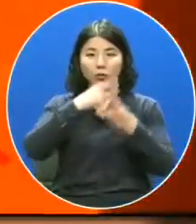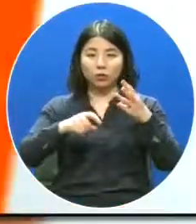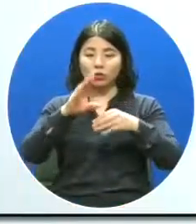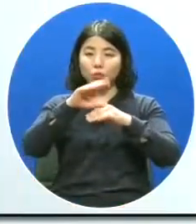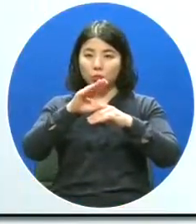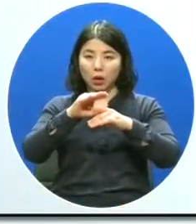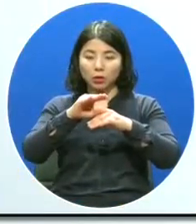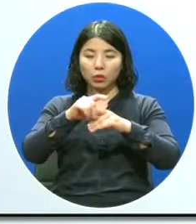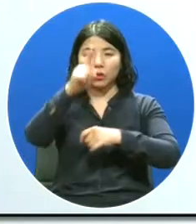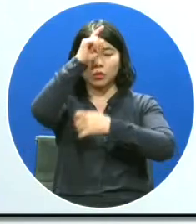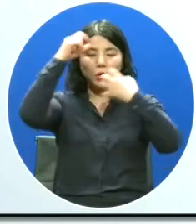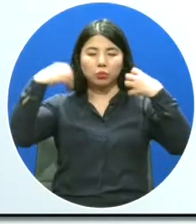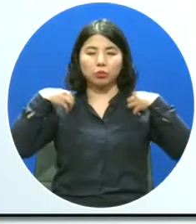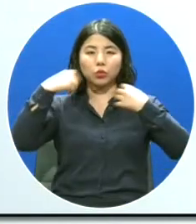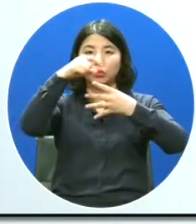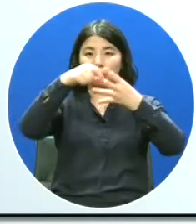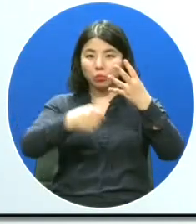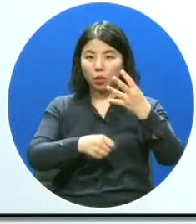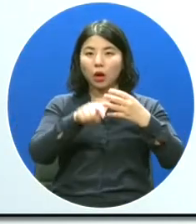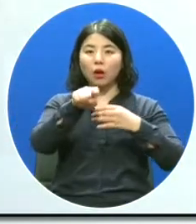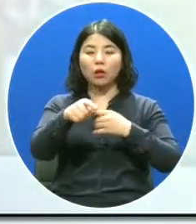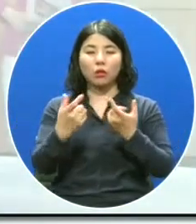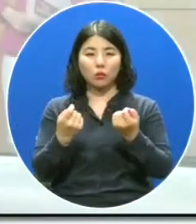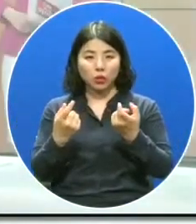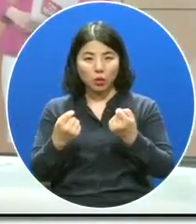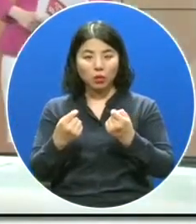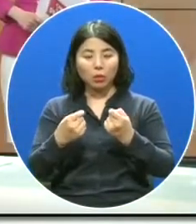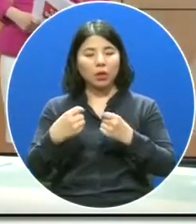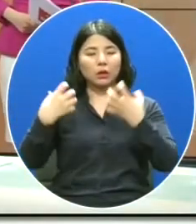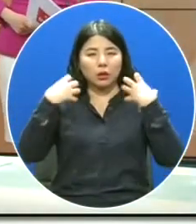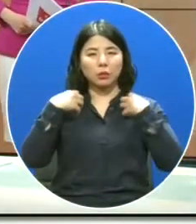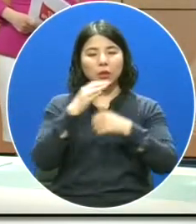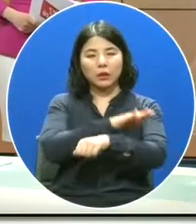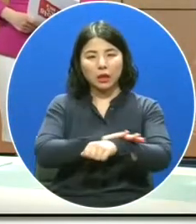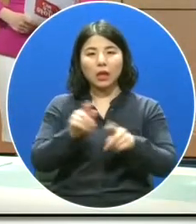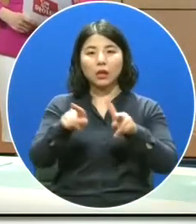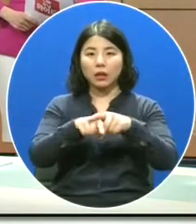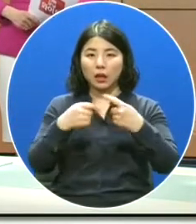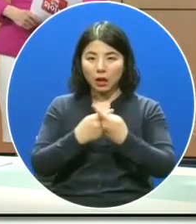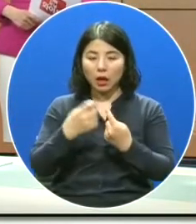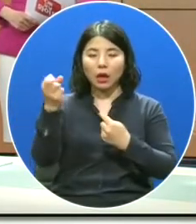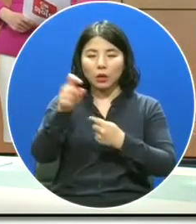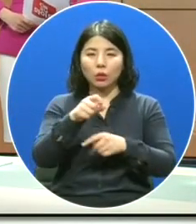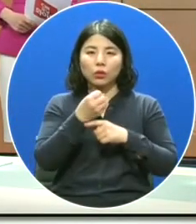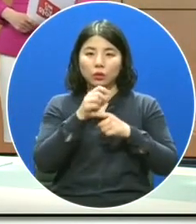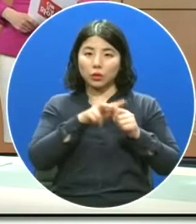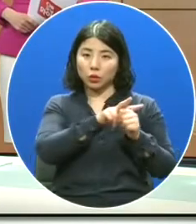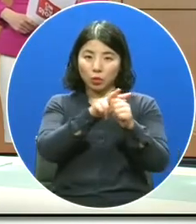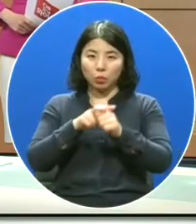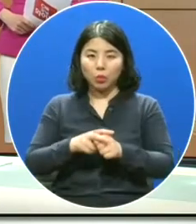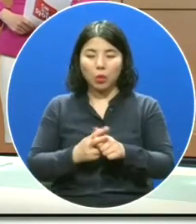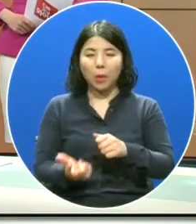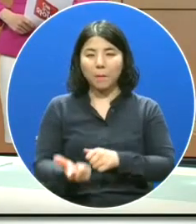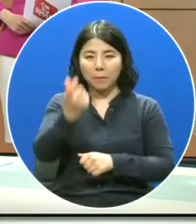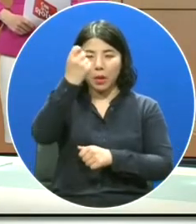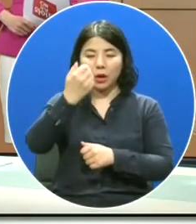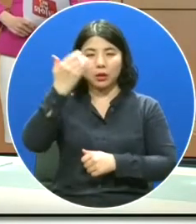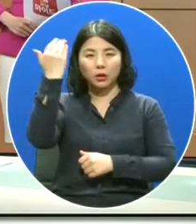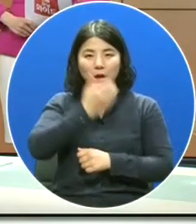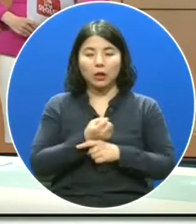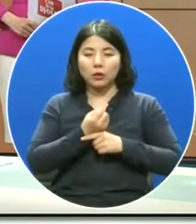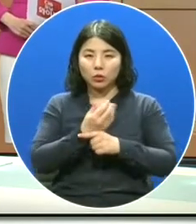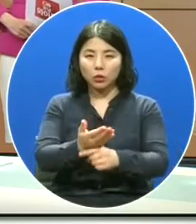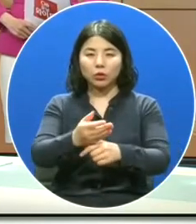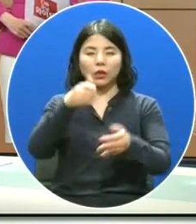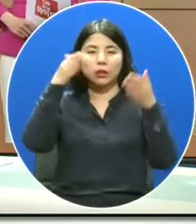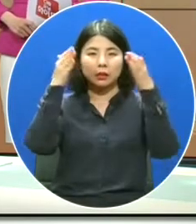CJB 청주방송의 정보 프로그램 역시 이러한 당국의 상황을 잘 이해하고 그 정보를 신속하고 명쾌하게